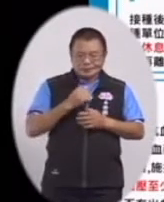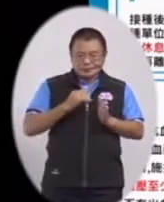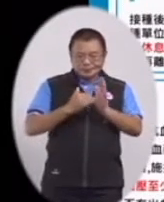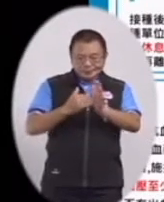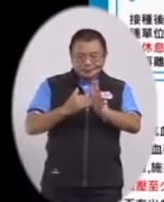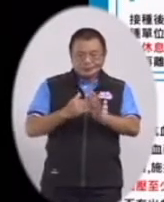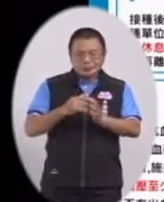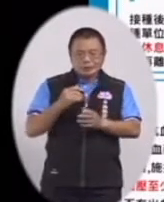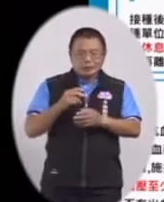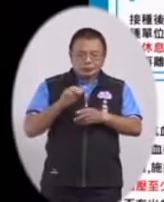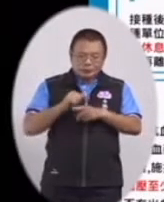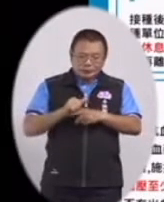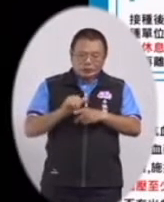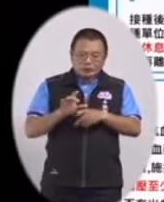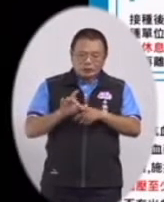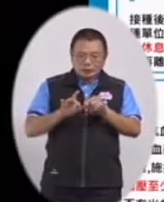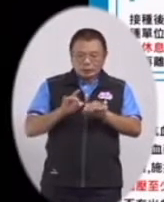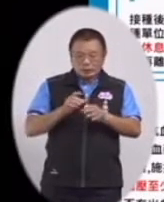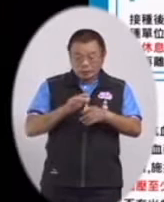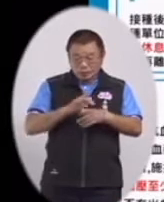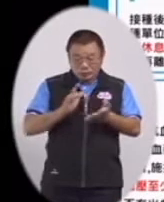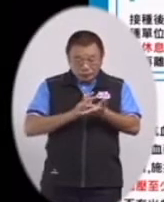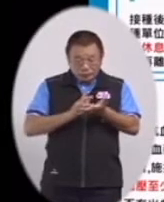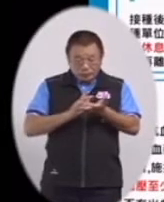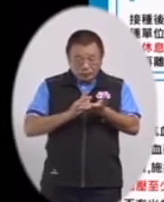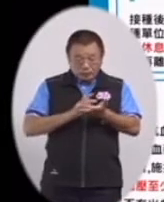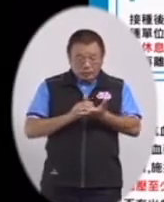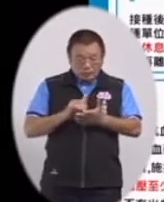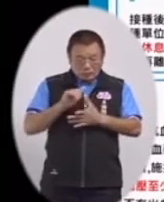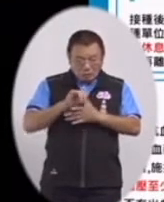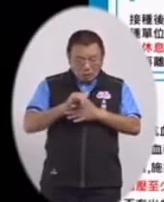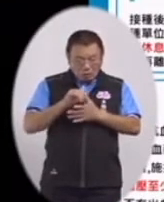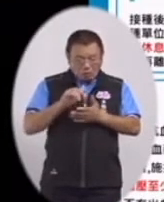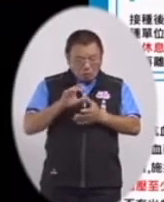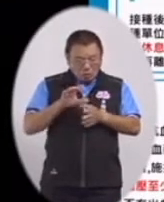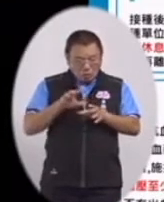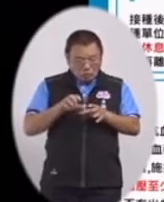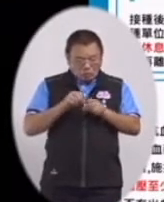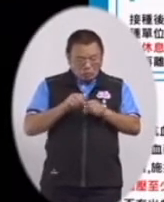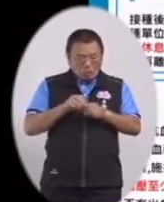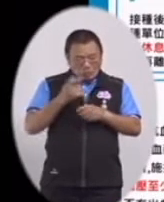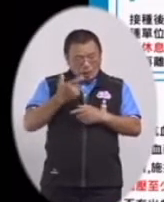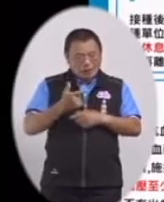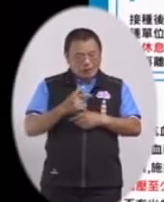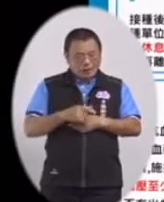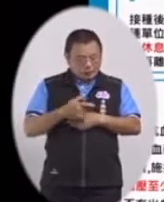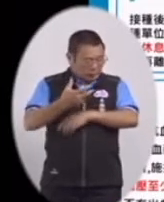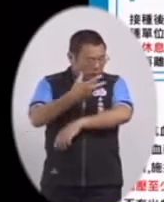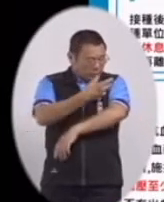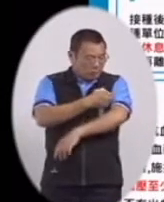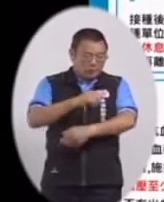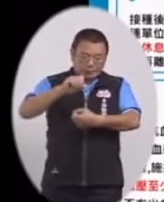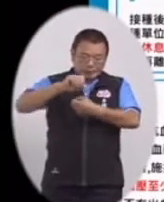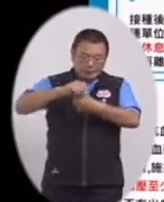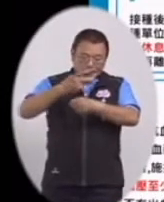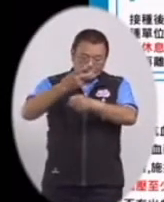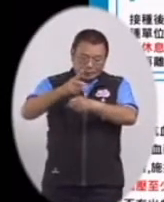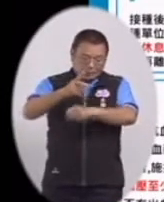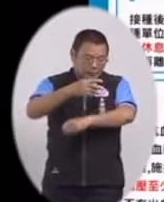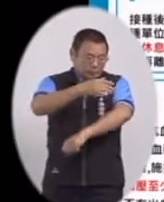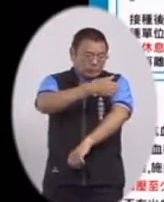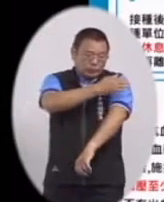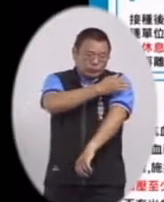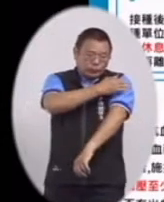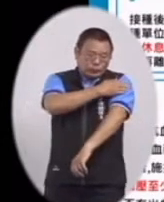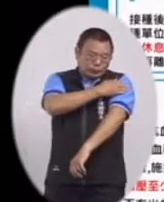血小板，你有抗凝血药，或者凝血功能异常的，你施打之后你注射的部位请你要加压两